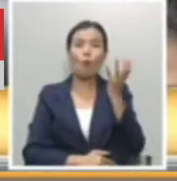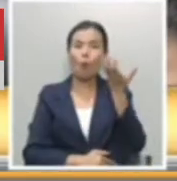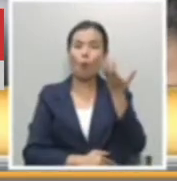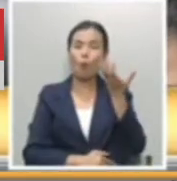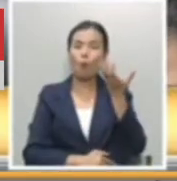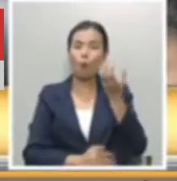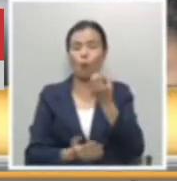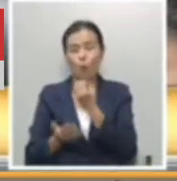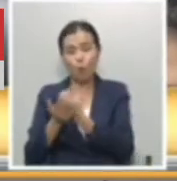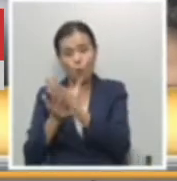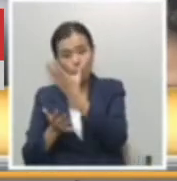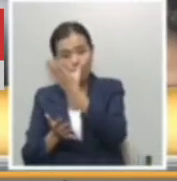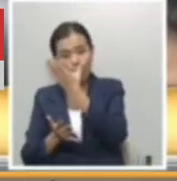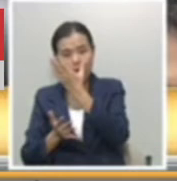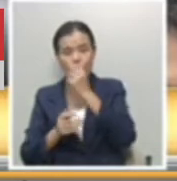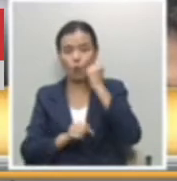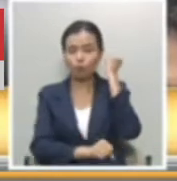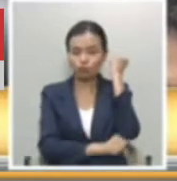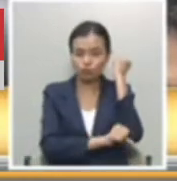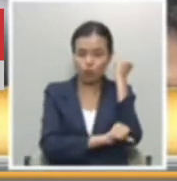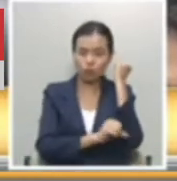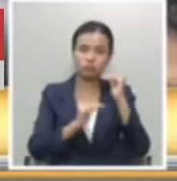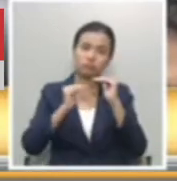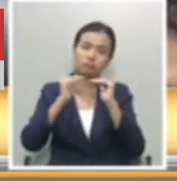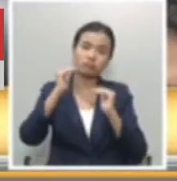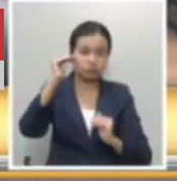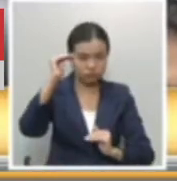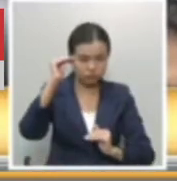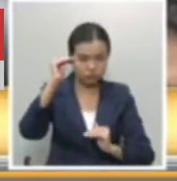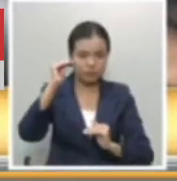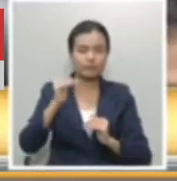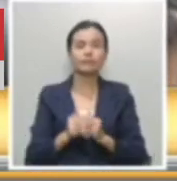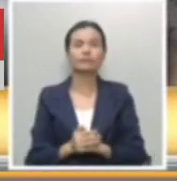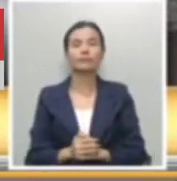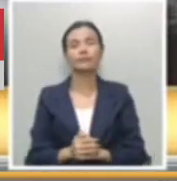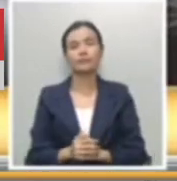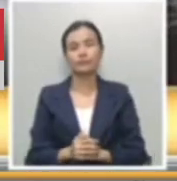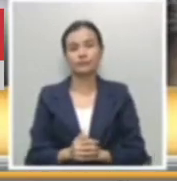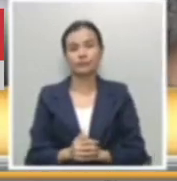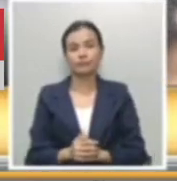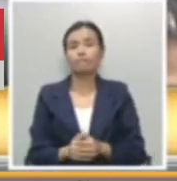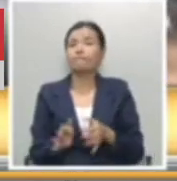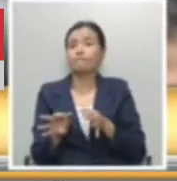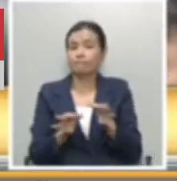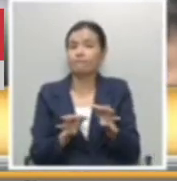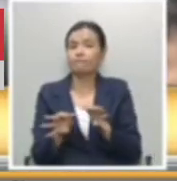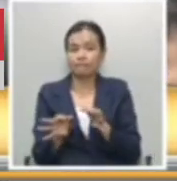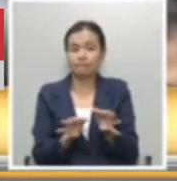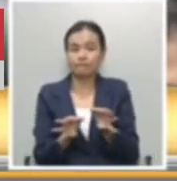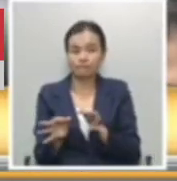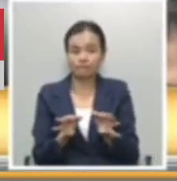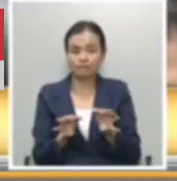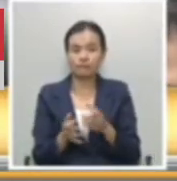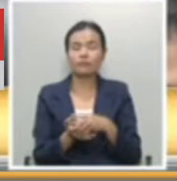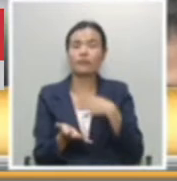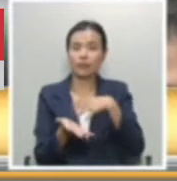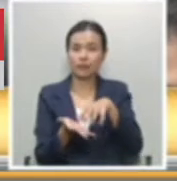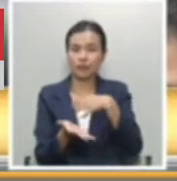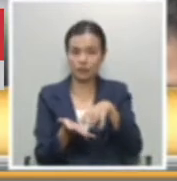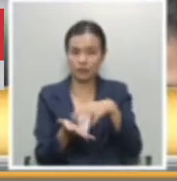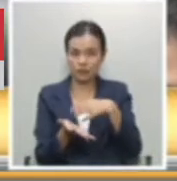คนรวยกับคนจนท่านประธานที่เคารพครับที่อธิบายไปเมื่อสักครู่นะครับเล่าให้ฟังเมื่อ